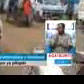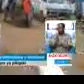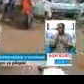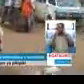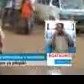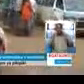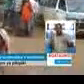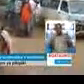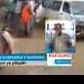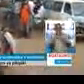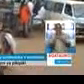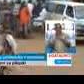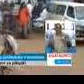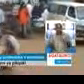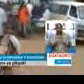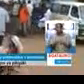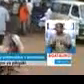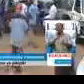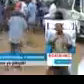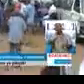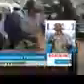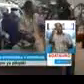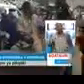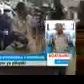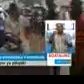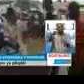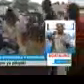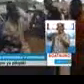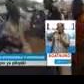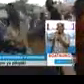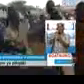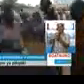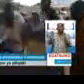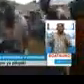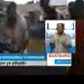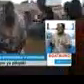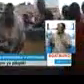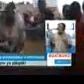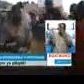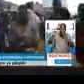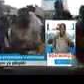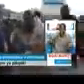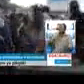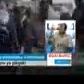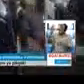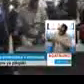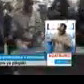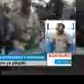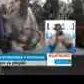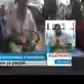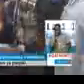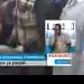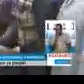Bwalabye abantu bayitiridde asazeewo n'agisimbula agitwale ku ssimbulo ly'amafuta kyokka nga naye abantu bamulumbyeyo nga baagala okwongera